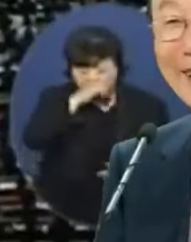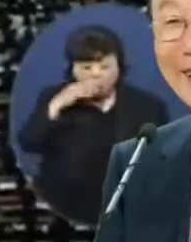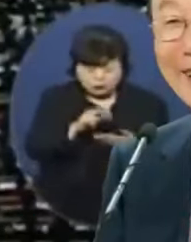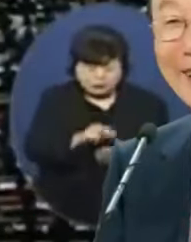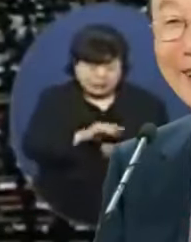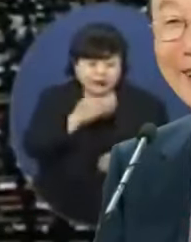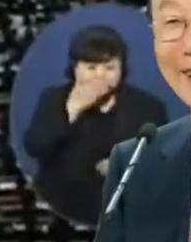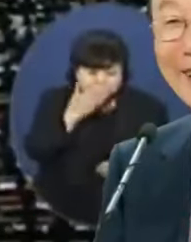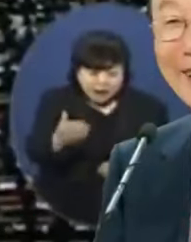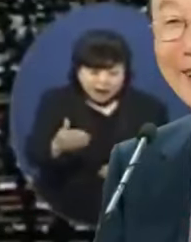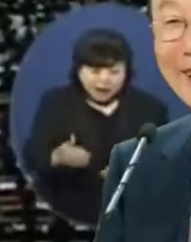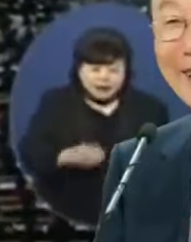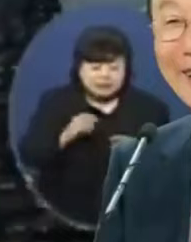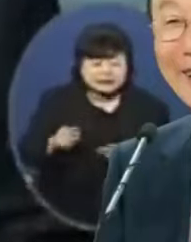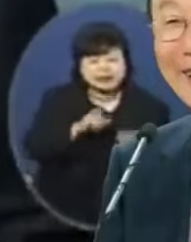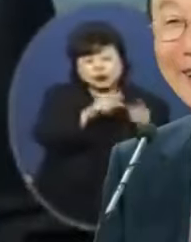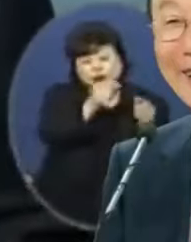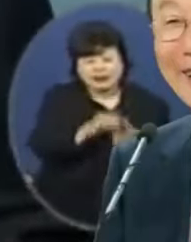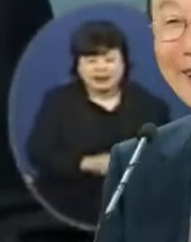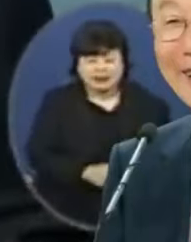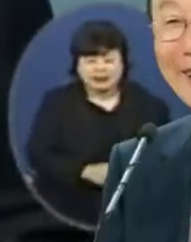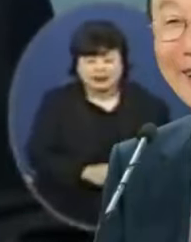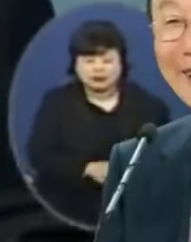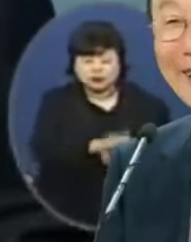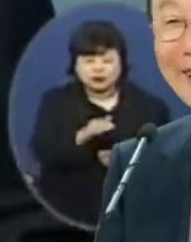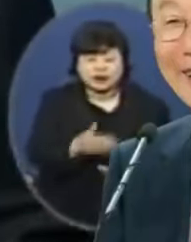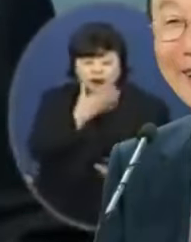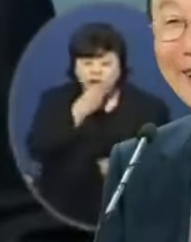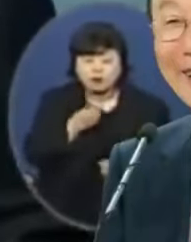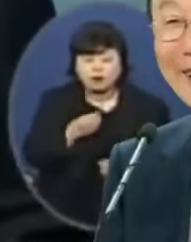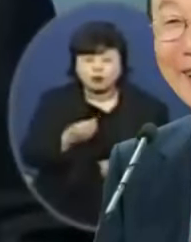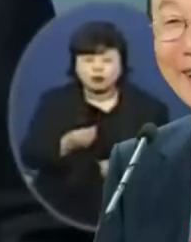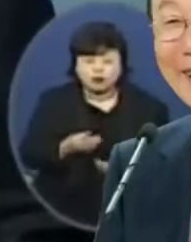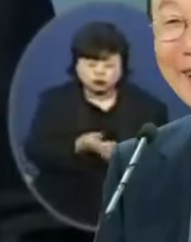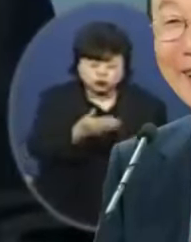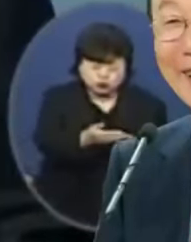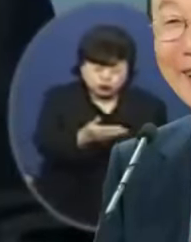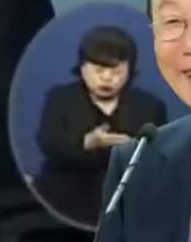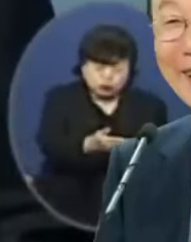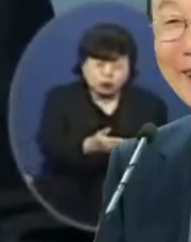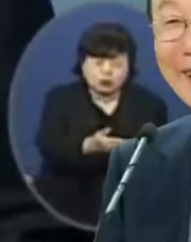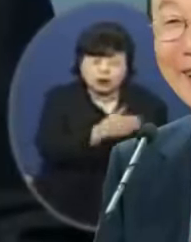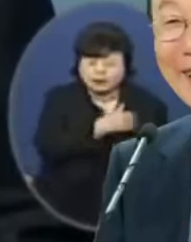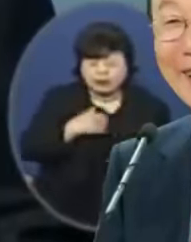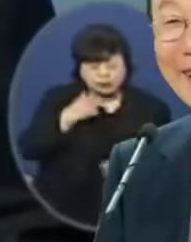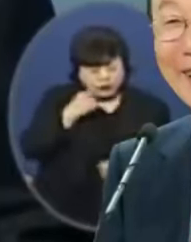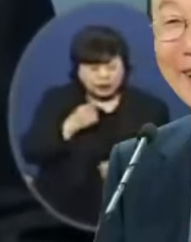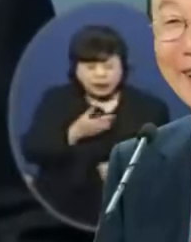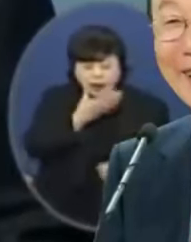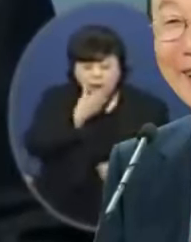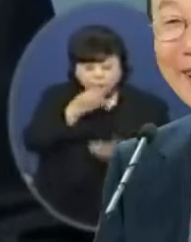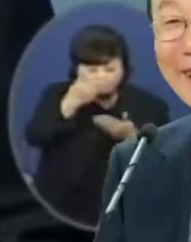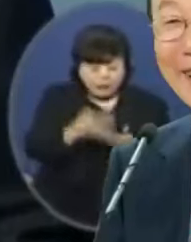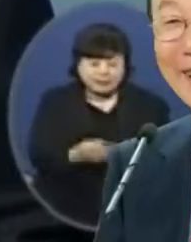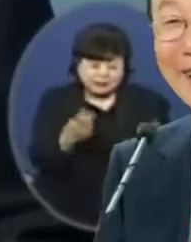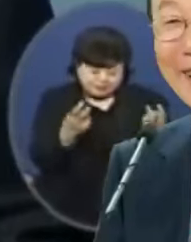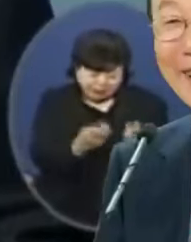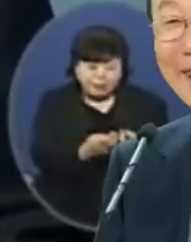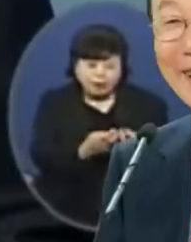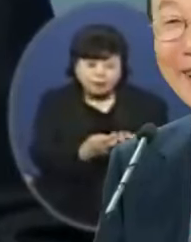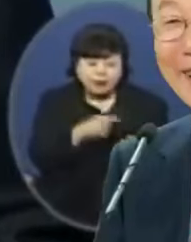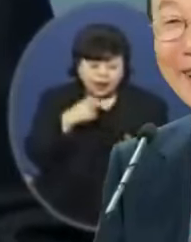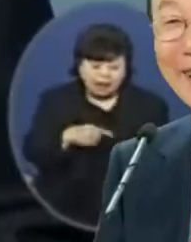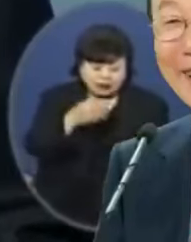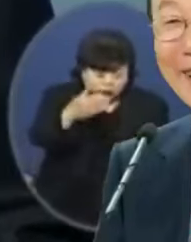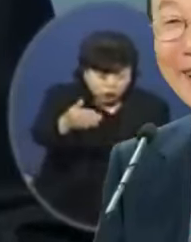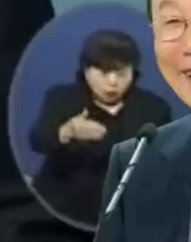것입니다. 우리 이 세상의 삶도 한 가지인 것입니다. 우리가 복을 자꾸 나누어 주어서도 감당을 못합니다. 복을 받는 길을 가르쳐줘야